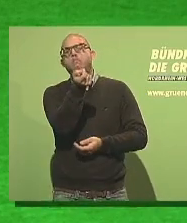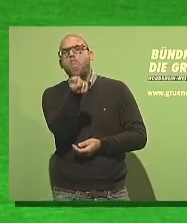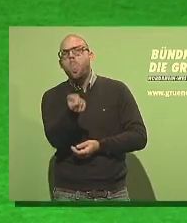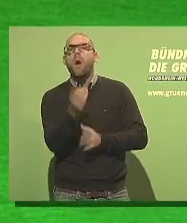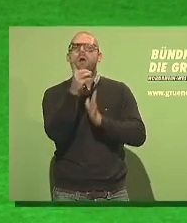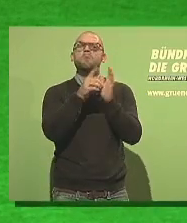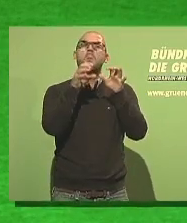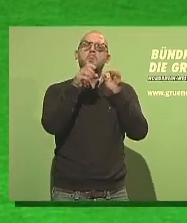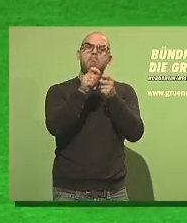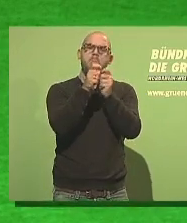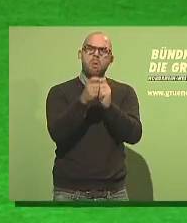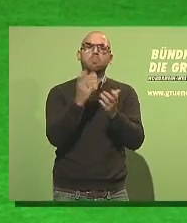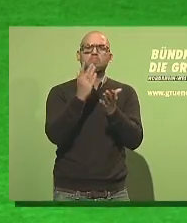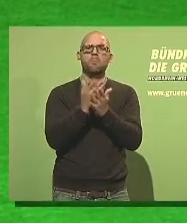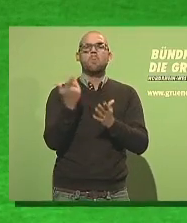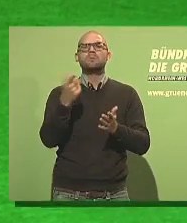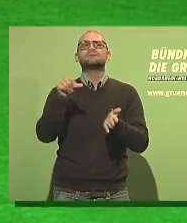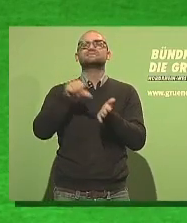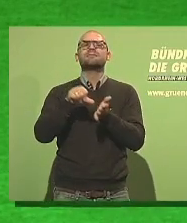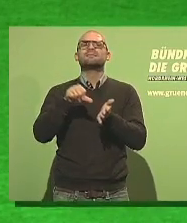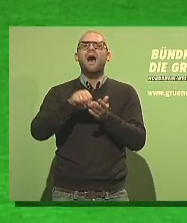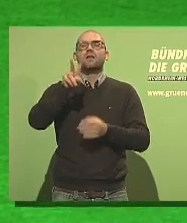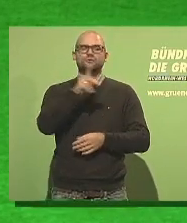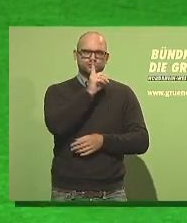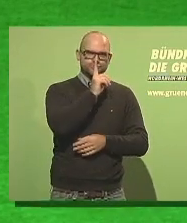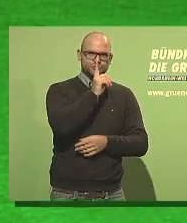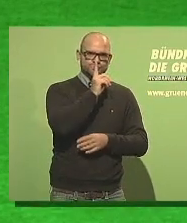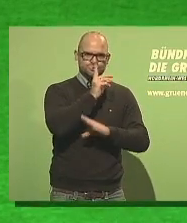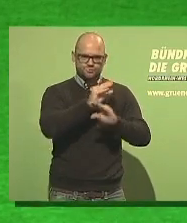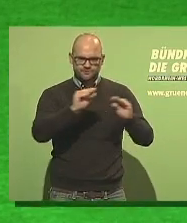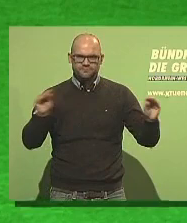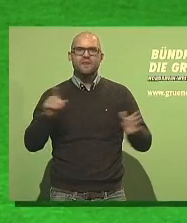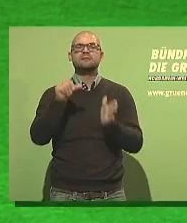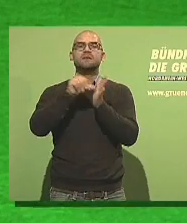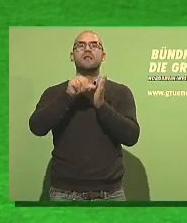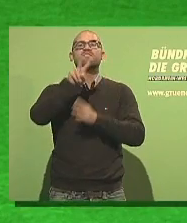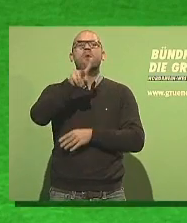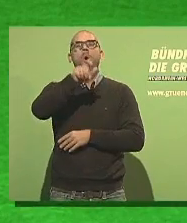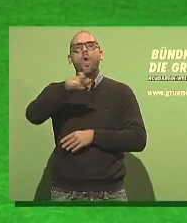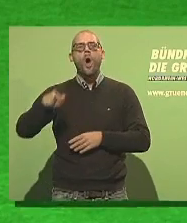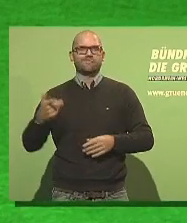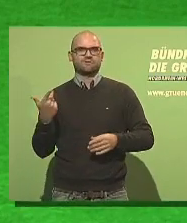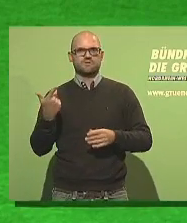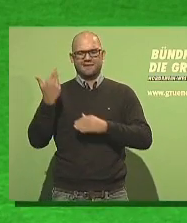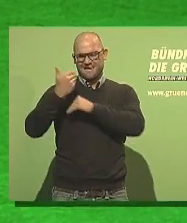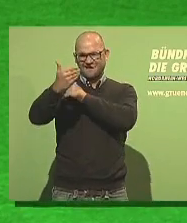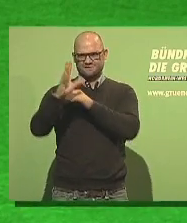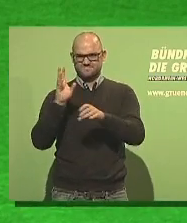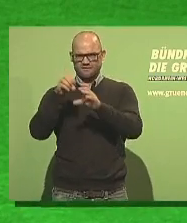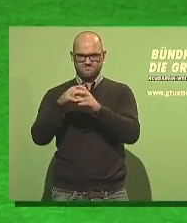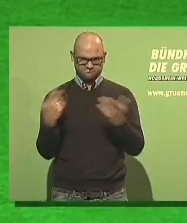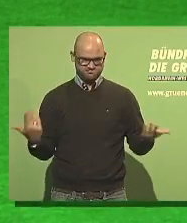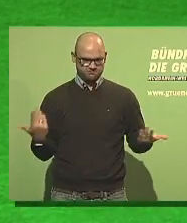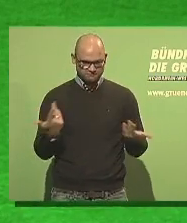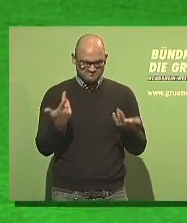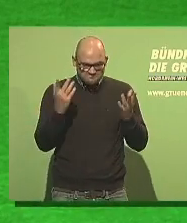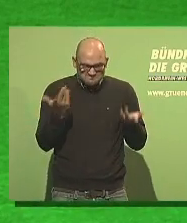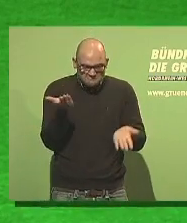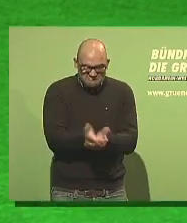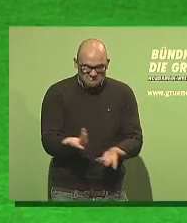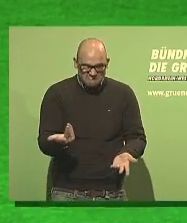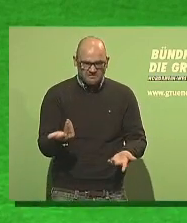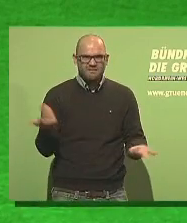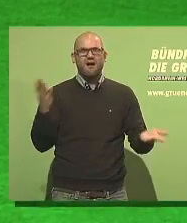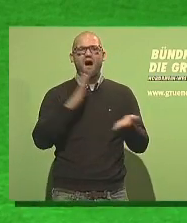wird ein zentrales V-Leute-Register eingeführt. Ja, soll das jetzt etwa der große Wurf gewesen sein? Dieses ewige Drehen an